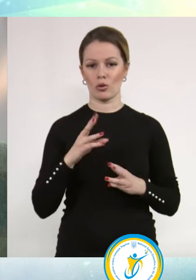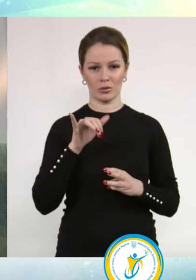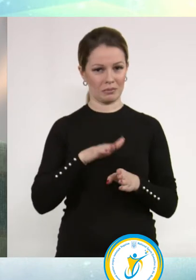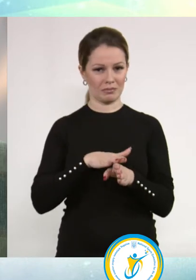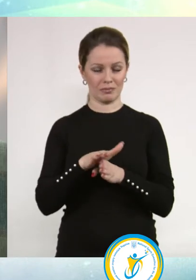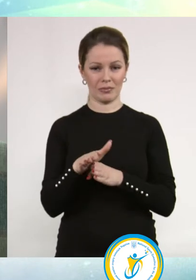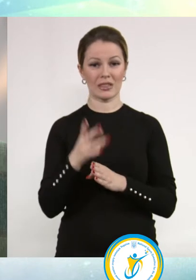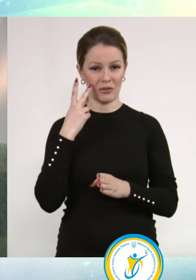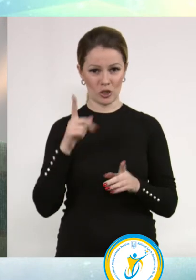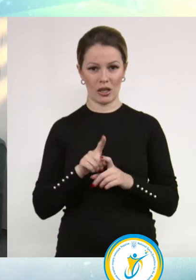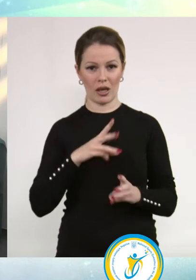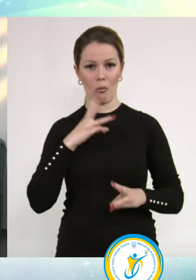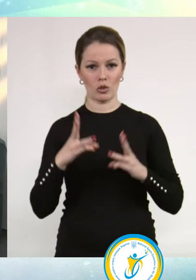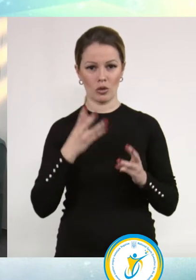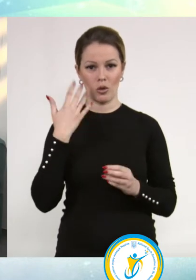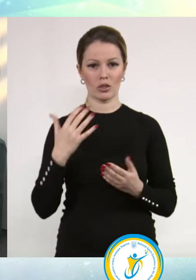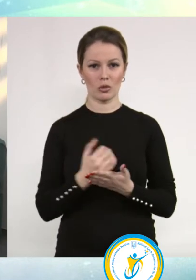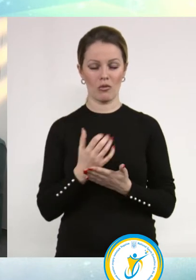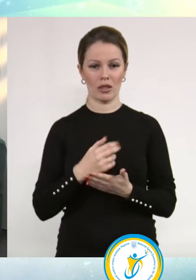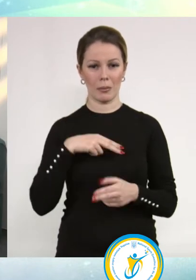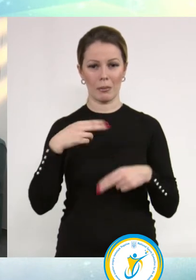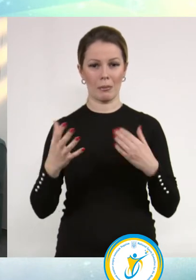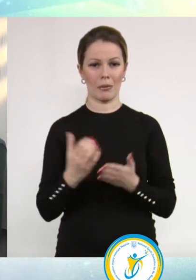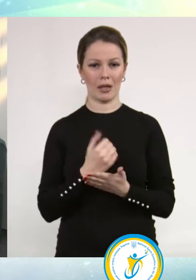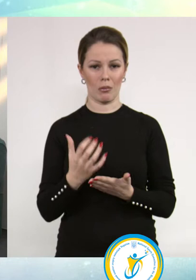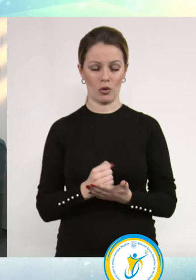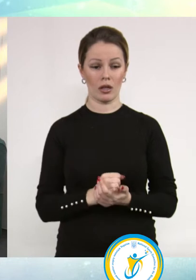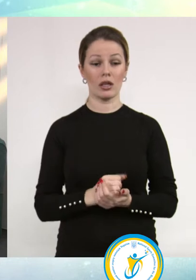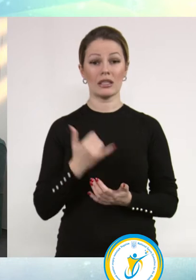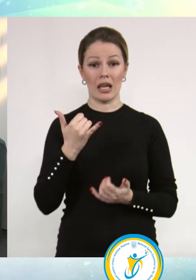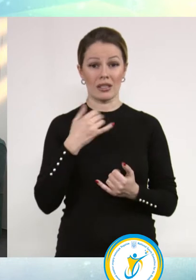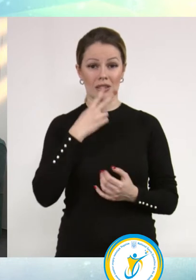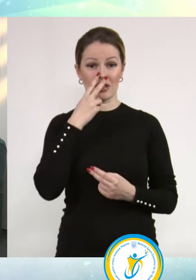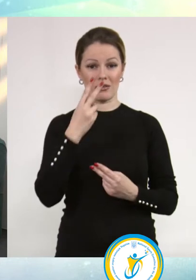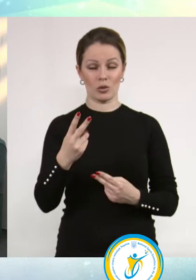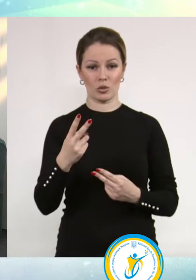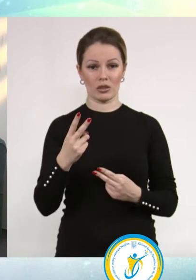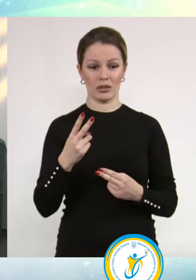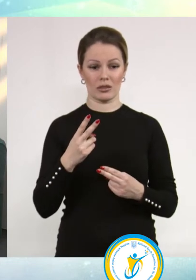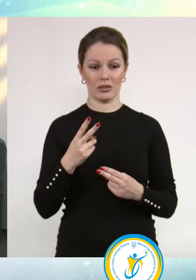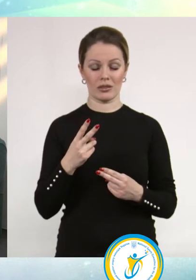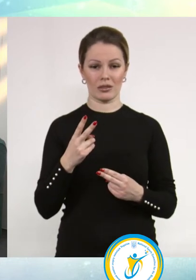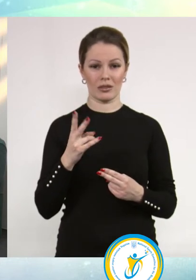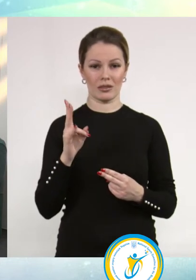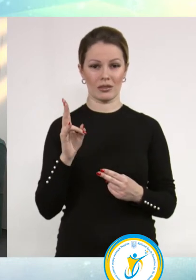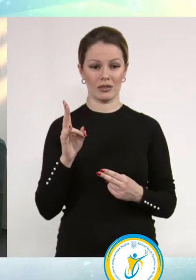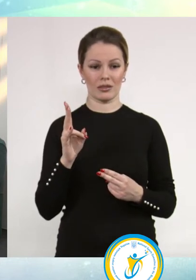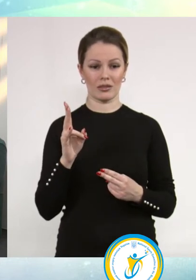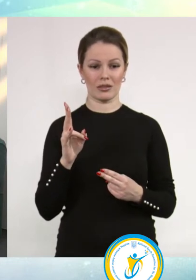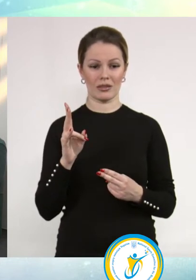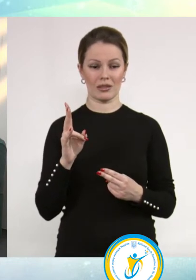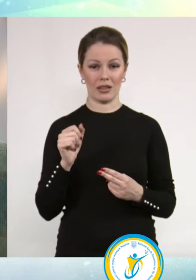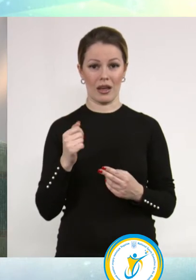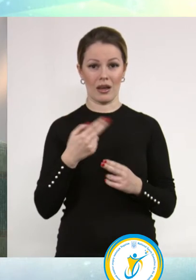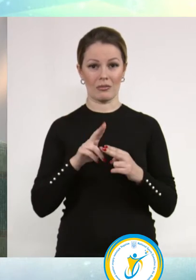Емоції б'ють через край. Ви завжди така емоційна, коли здобуваєте перемоги? Та навіть зараз, дивлячись на ці